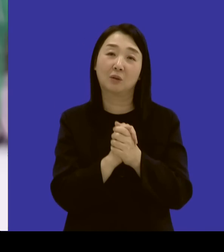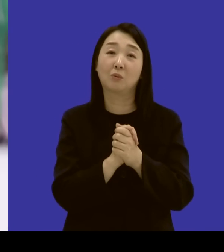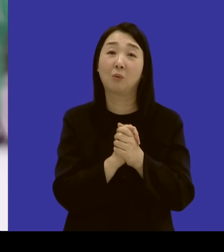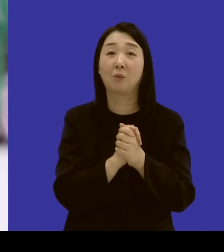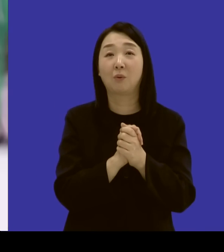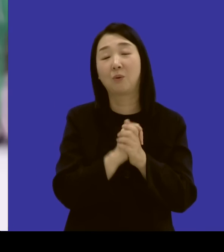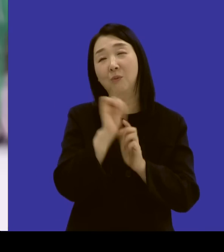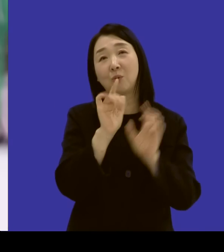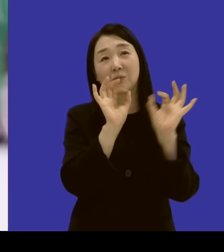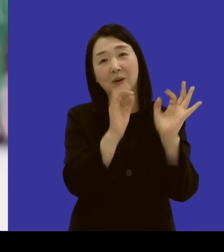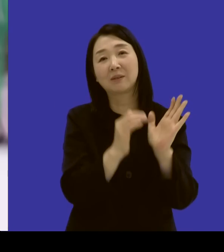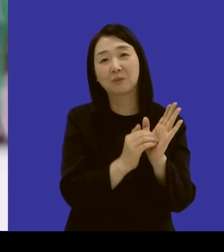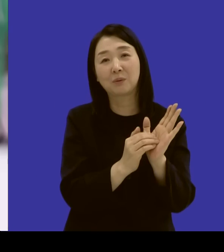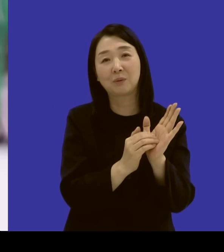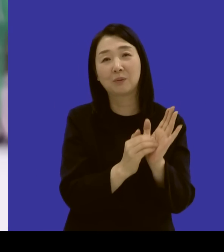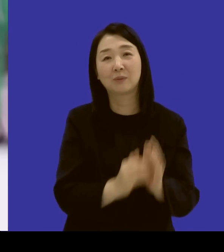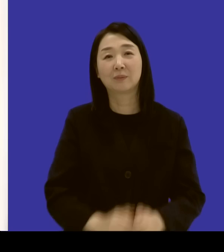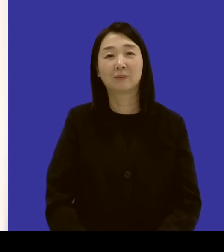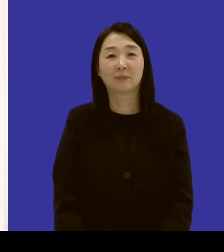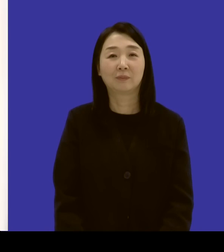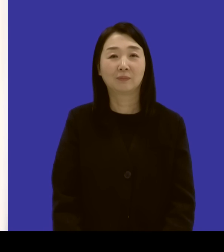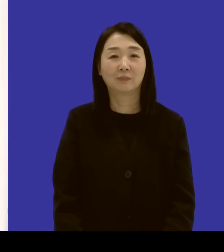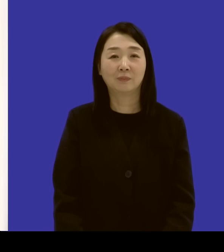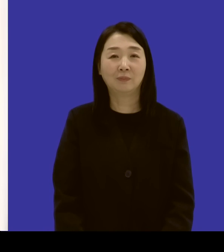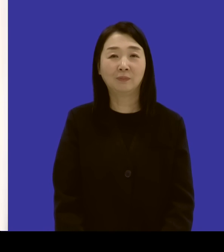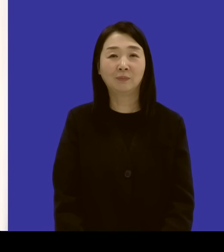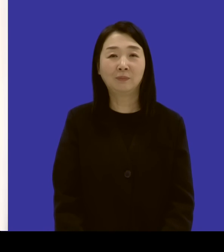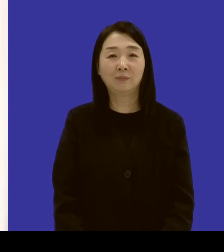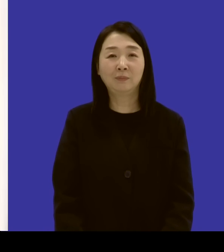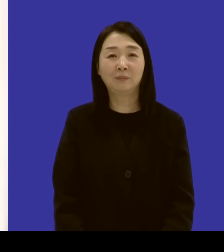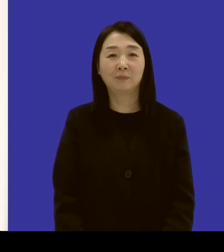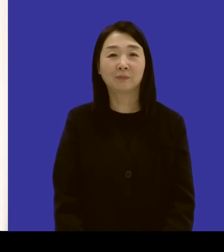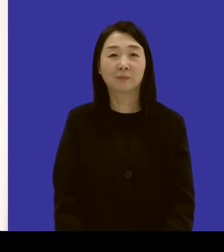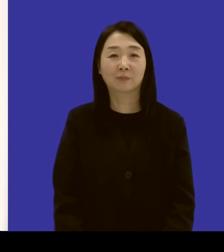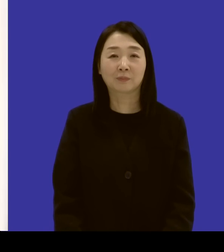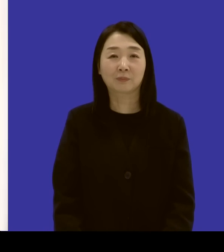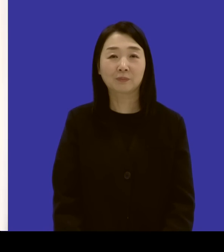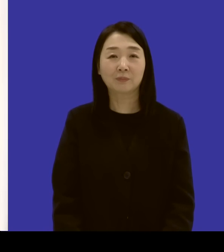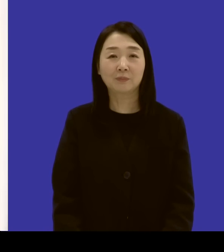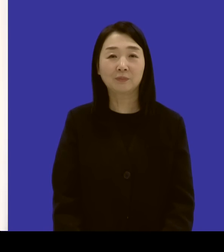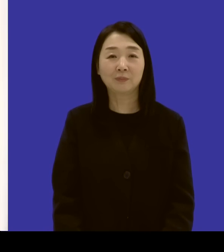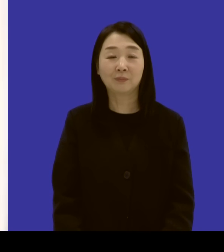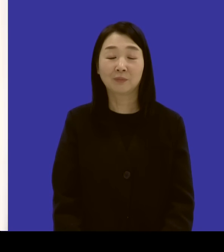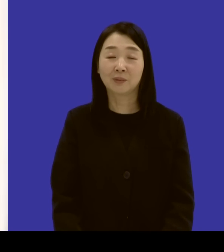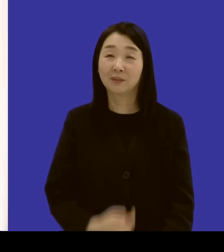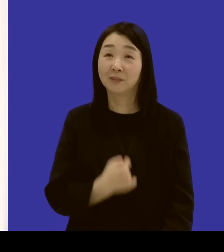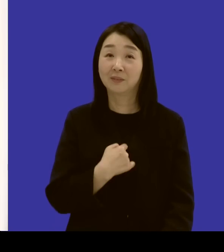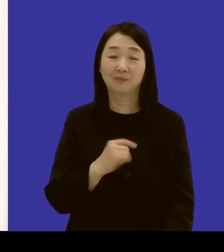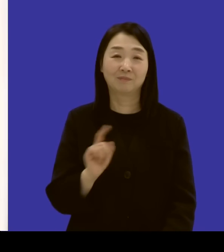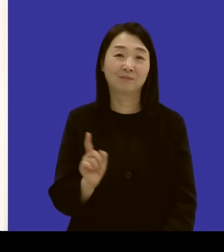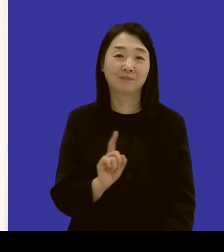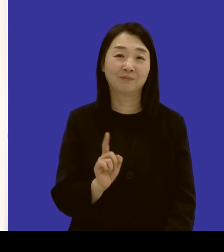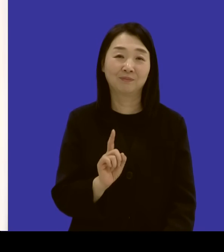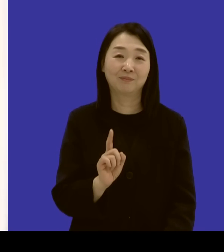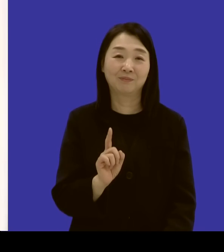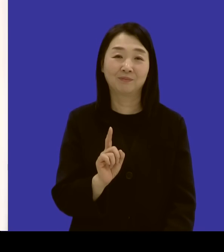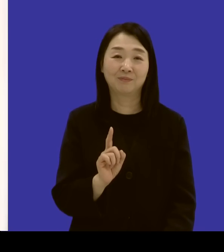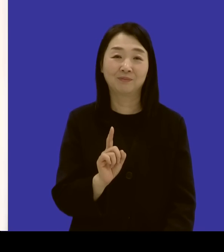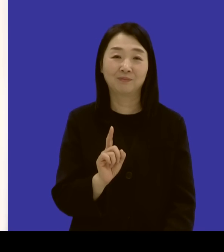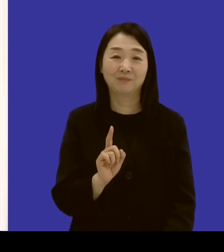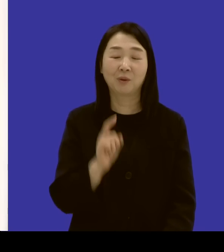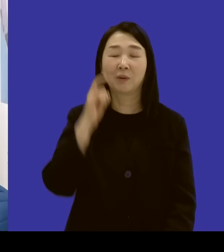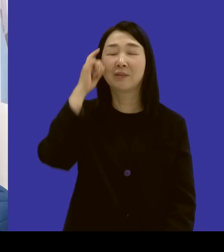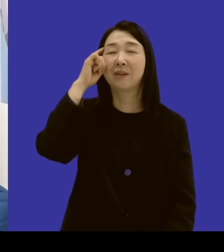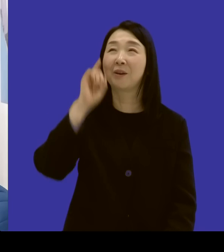참 이상하다. 그리고 이제 제가 너무 사실은 이 자리에서 이제 그런 것도 제가 생각을